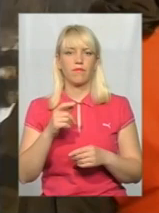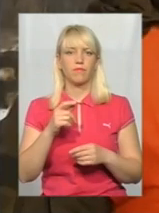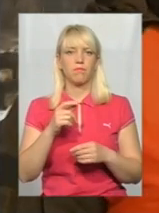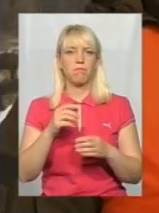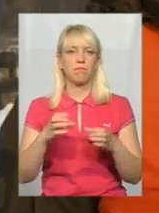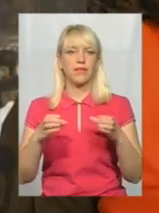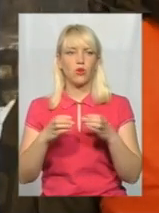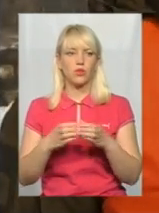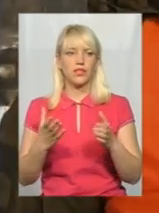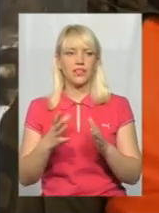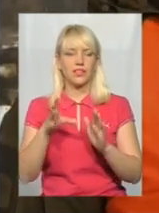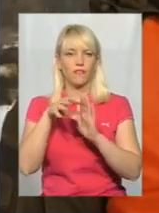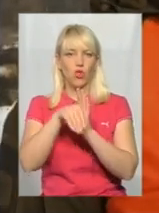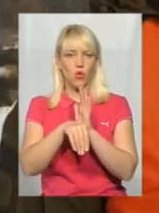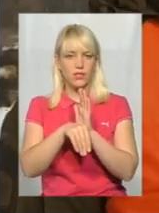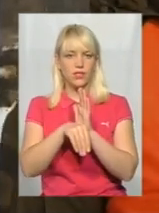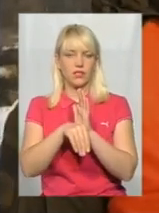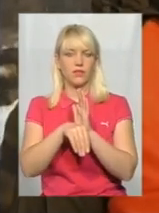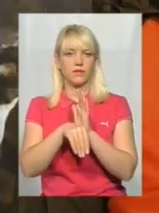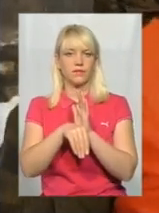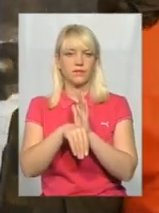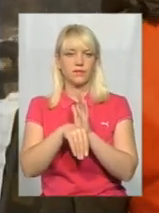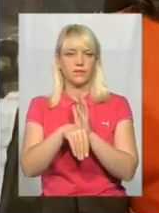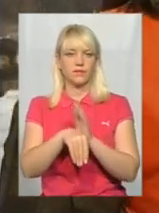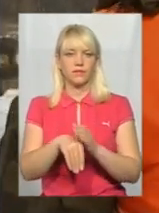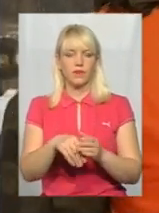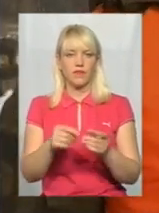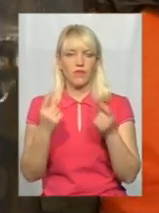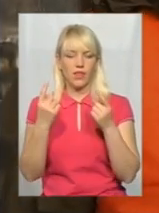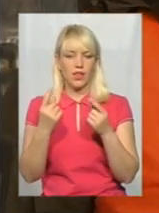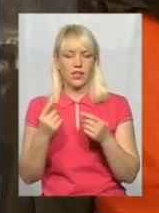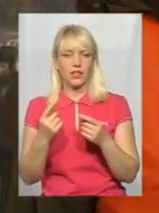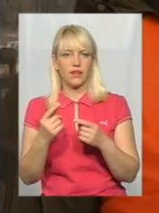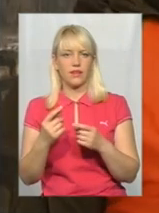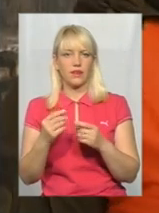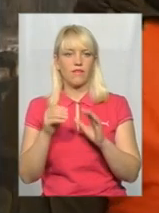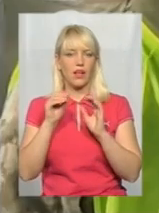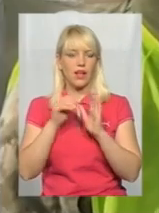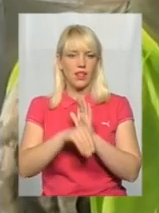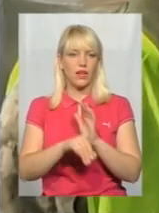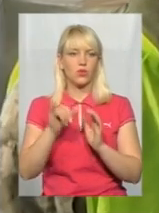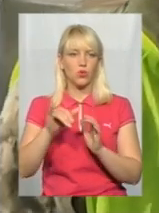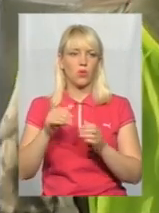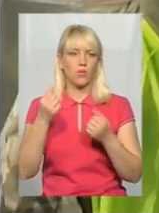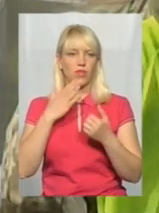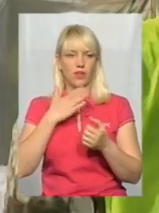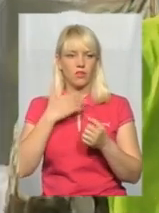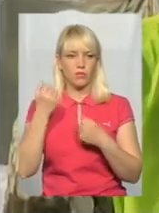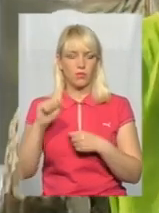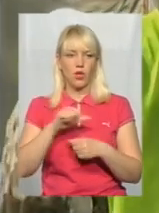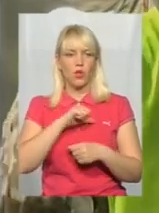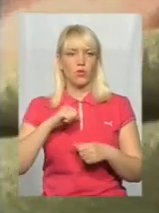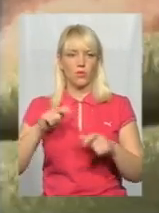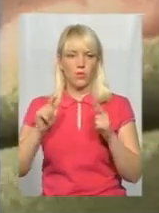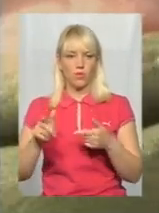який вносить великий вклад в нашу перемогу. Добровольцем на Донбас пішов і